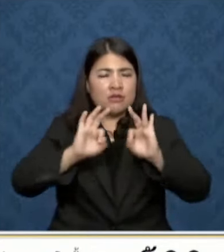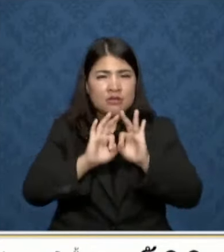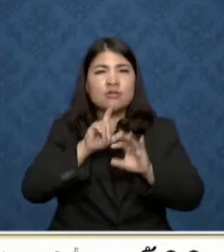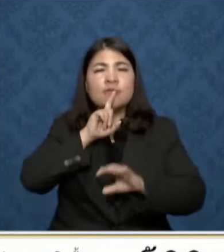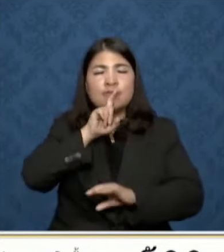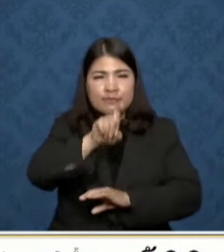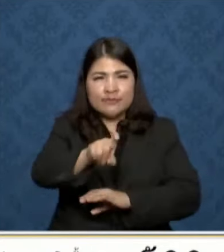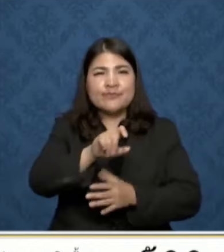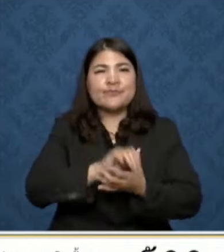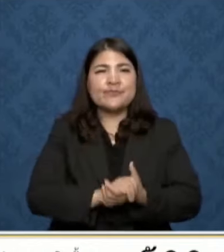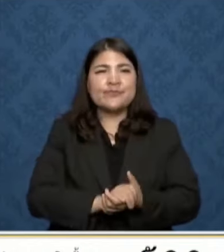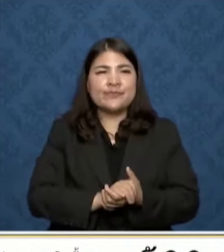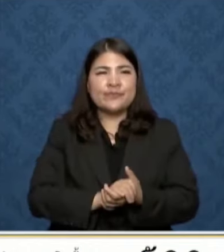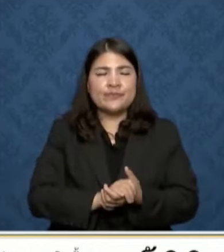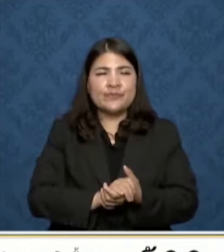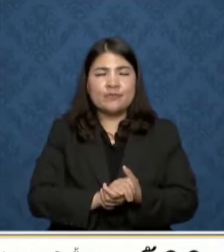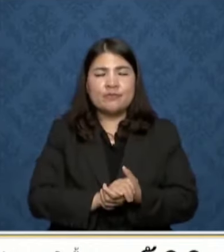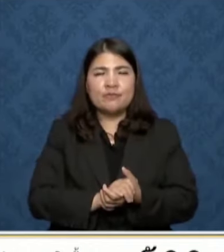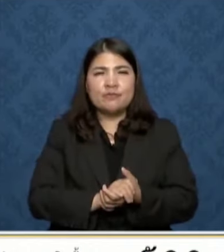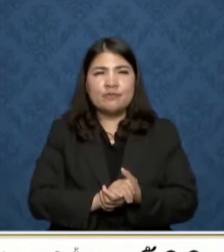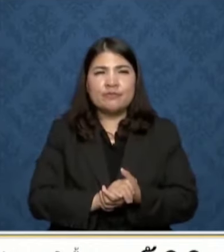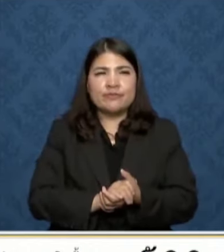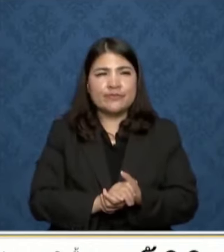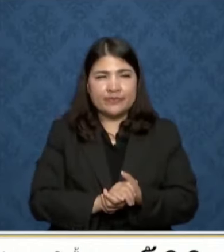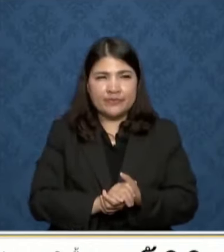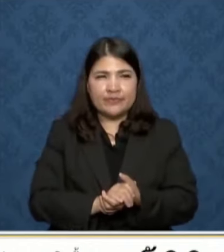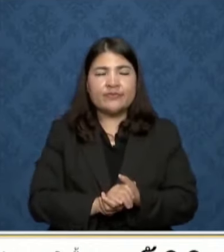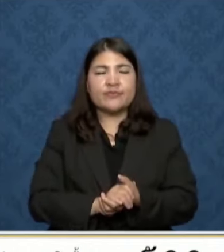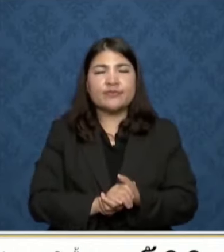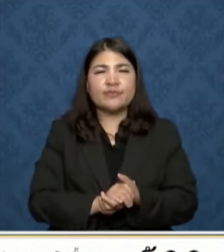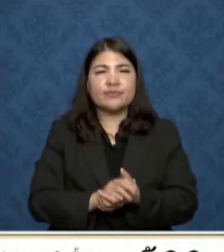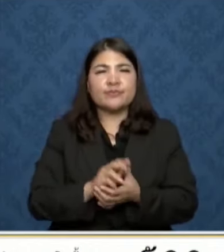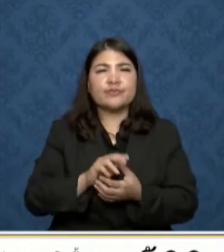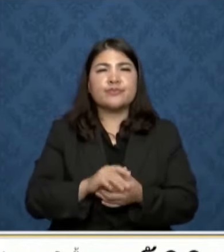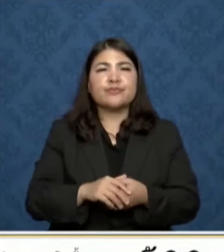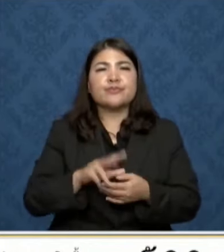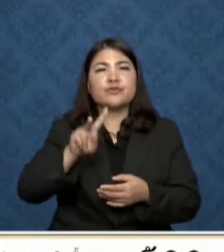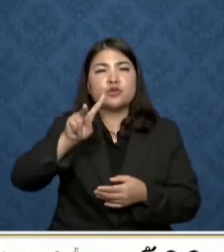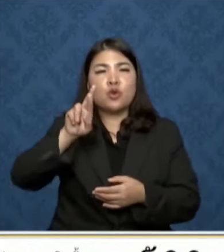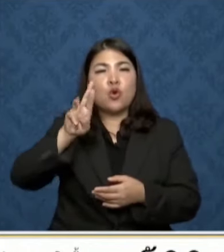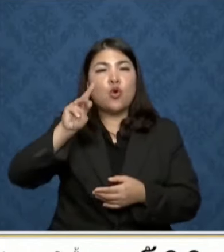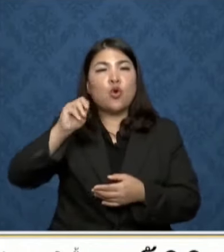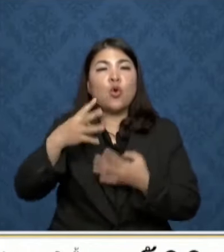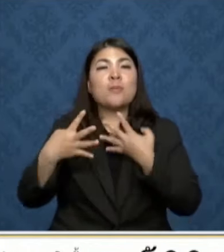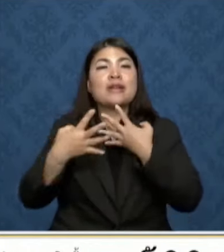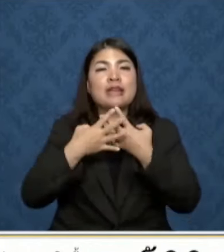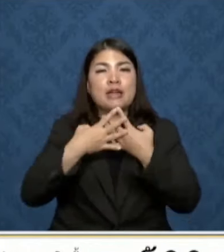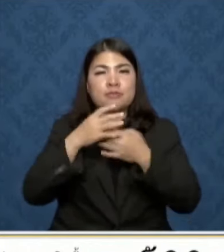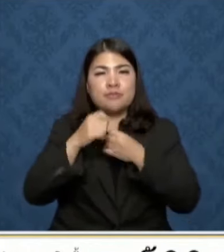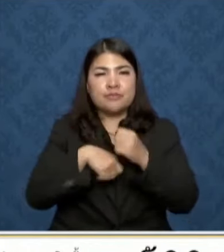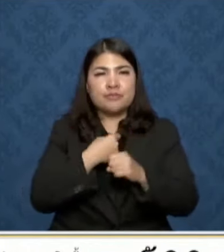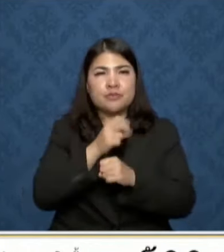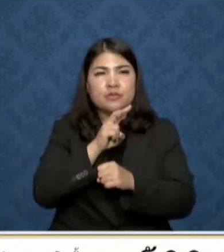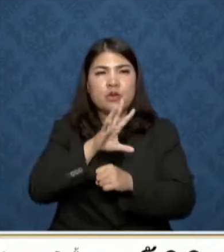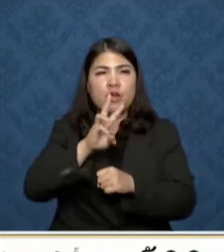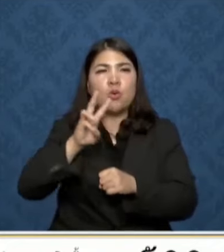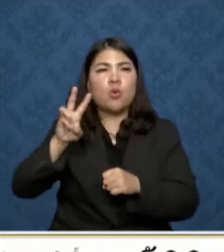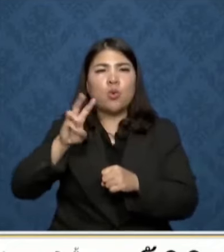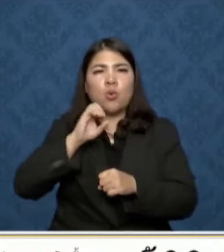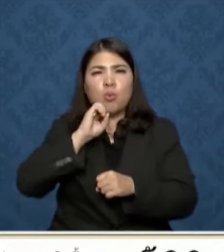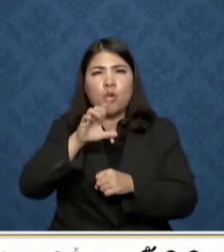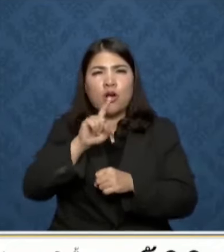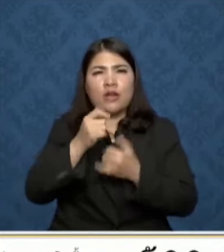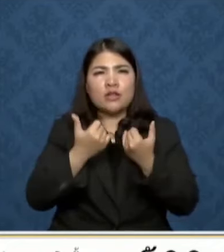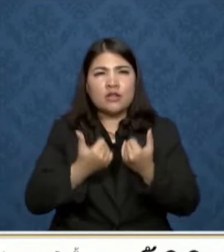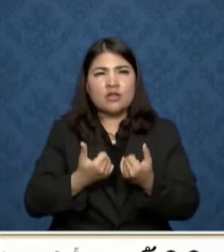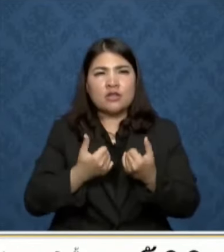devicesสลถไปครับประกาของกมนจะทัเมอวท 21ุลาคม 2566 นนะครับสรปใจความกคอว่าอนน